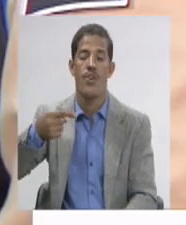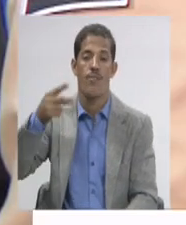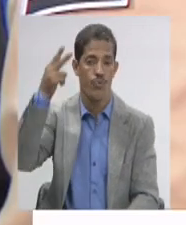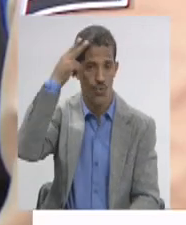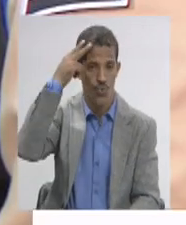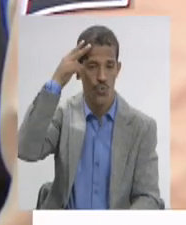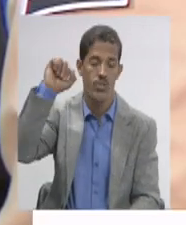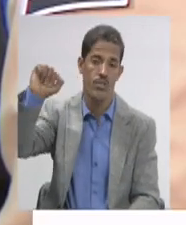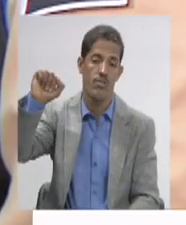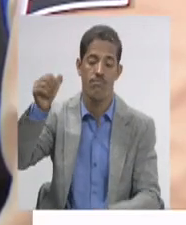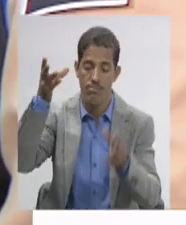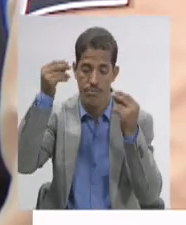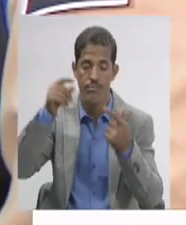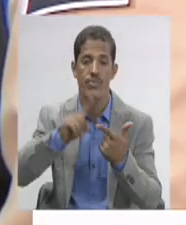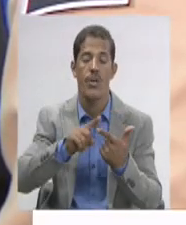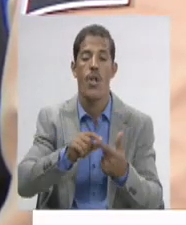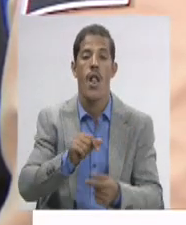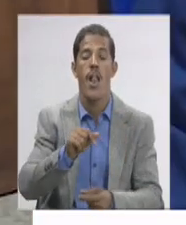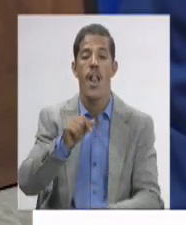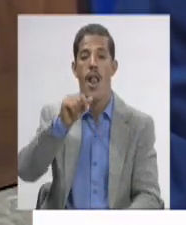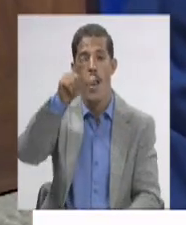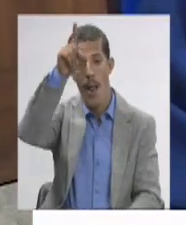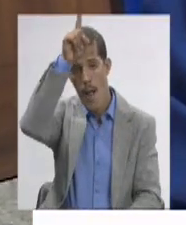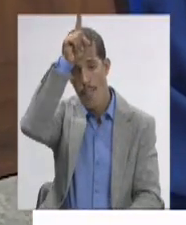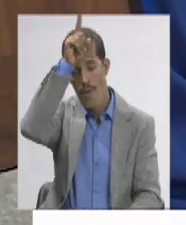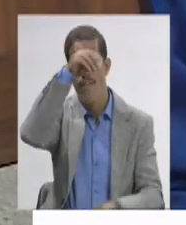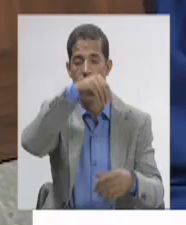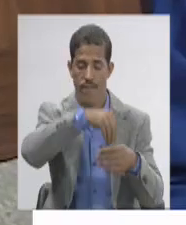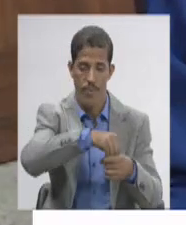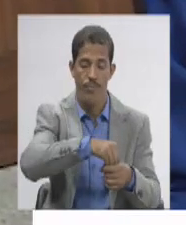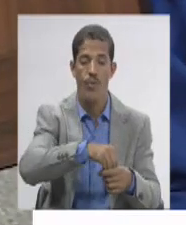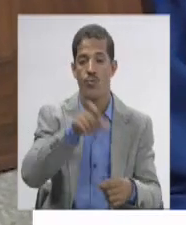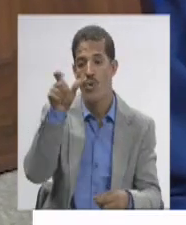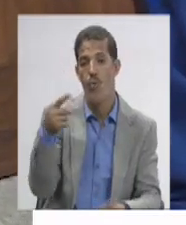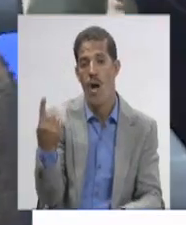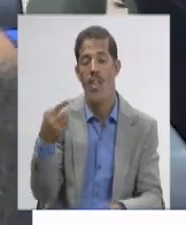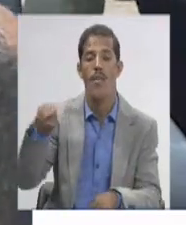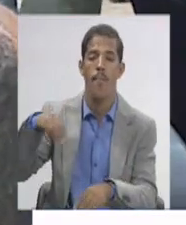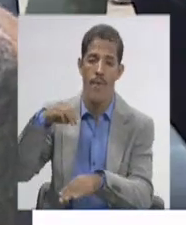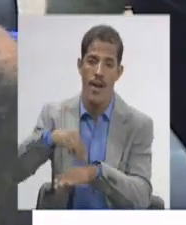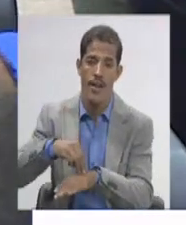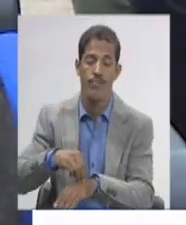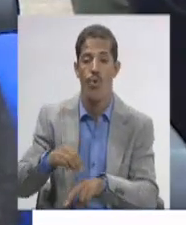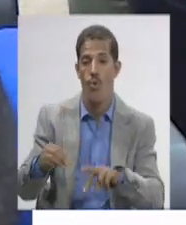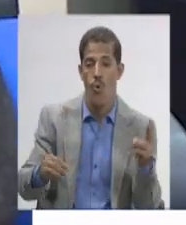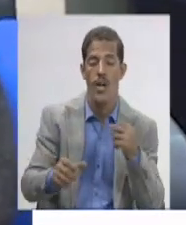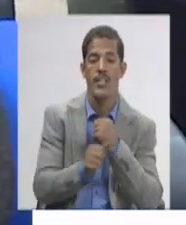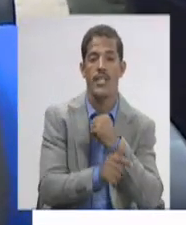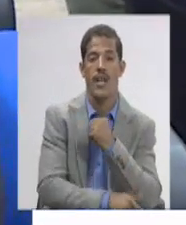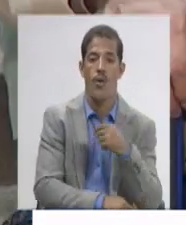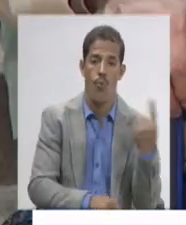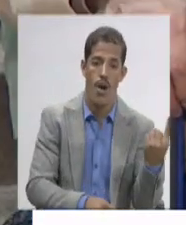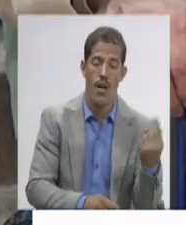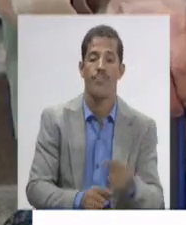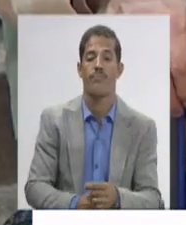وسته ضباط من جمهوريه اليمن ضابط من جمهوريه مالي واخر من جمهوريه السنغال ومثله